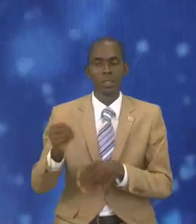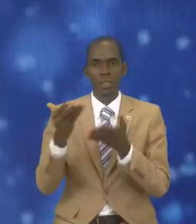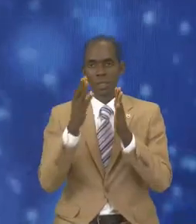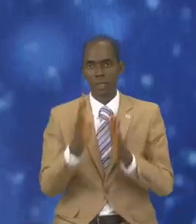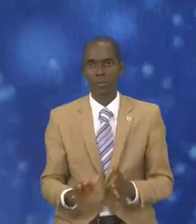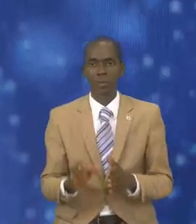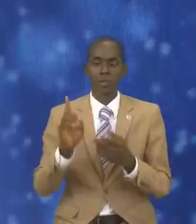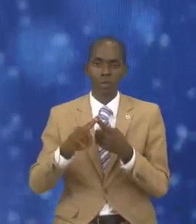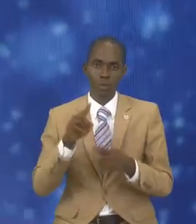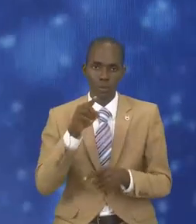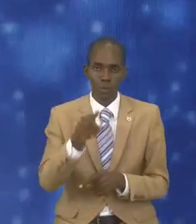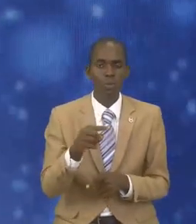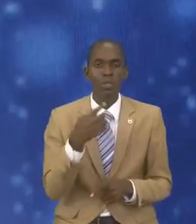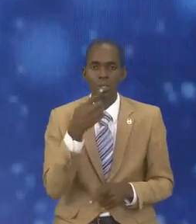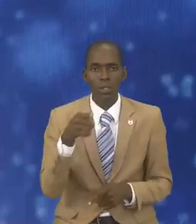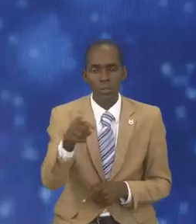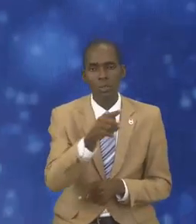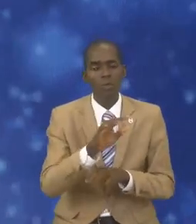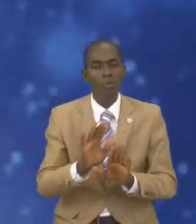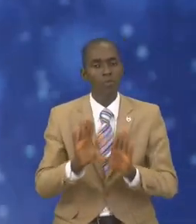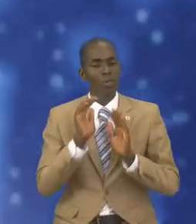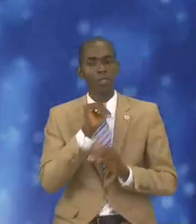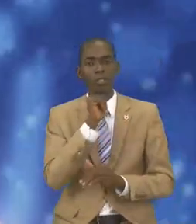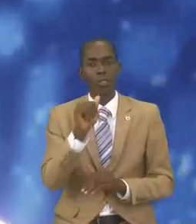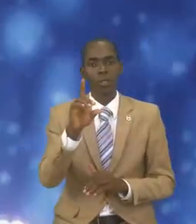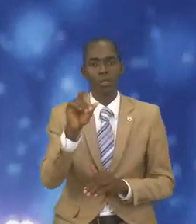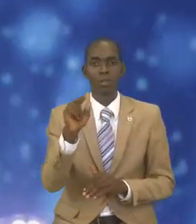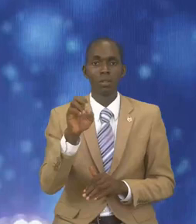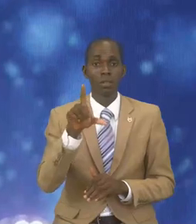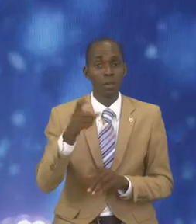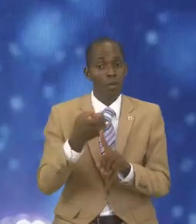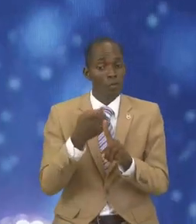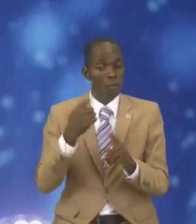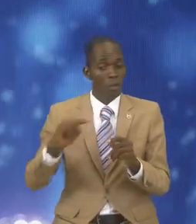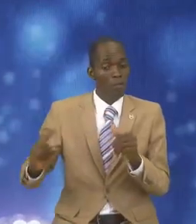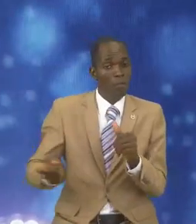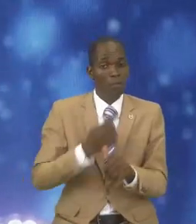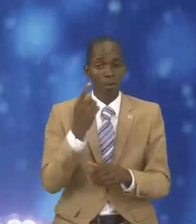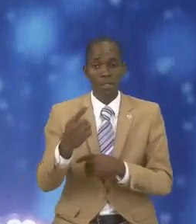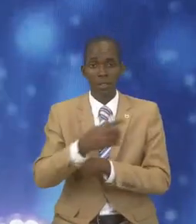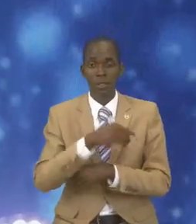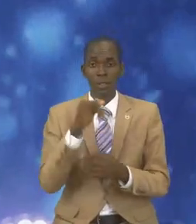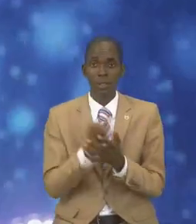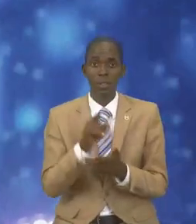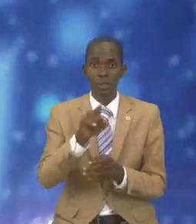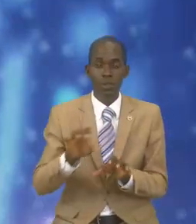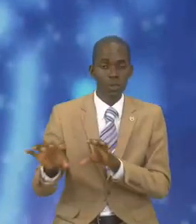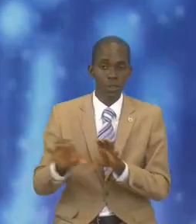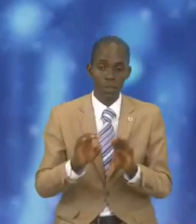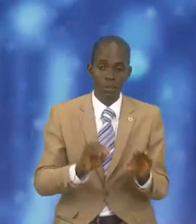messager du ciel, un ange, ne crains rien Daniel, car dès le premier jour où tu as eu à cœur